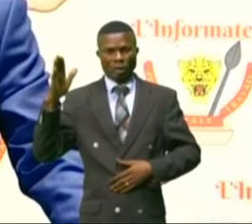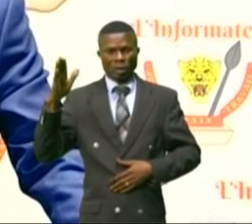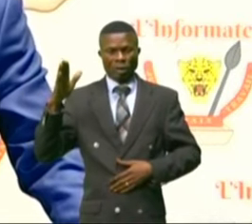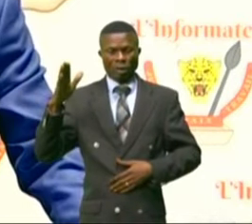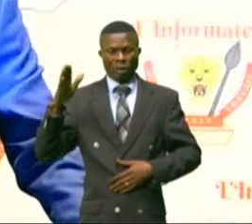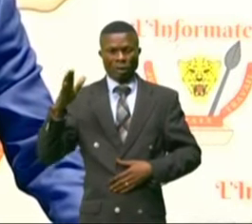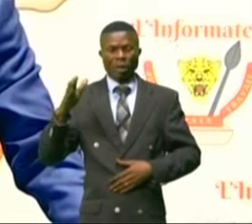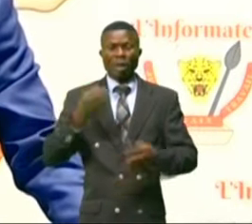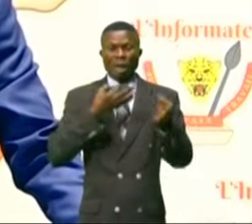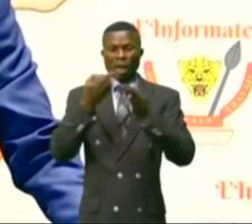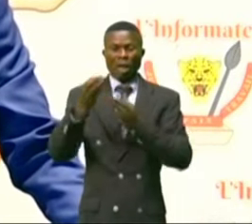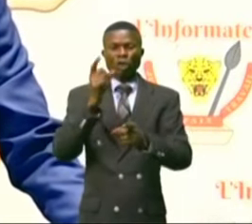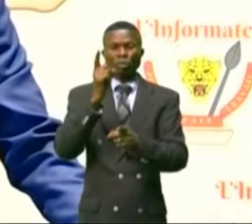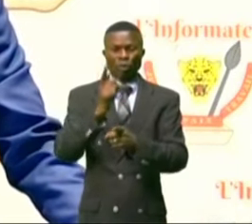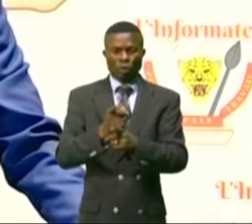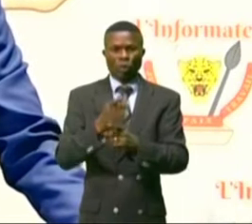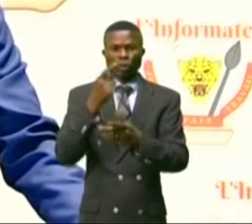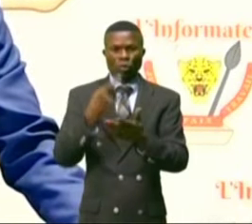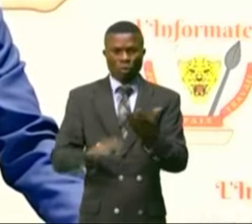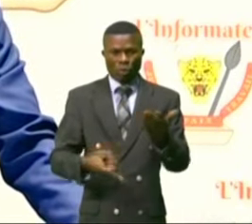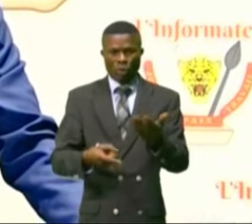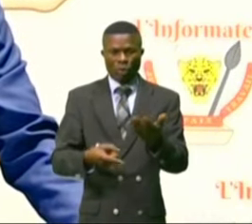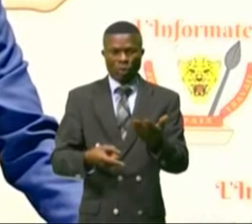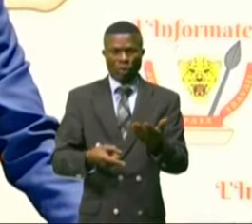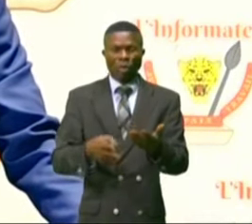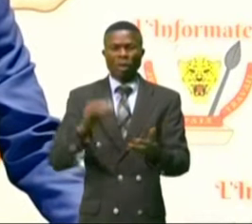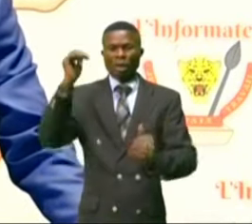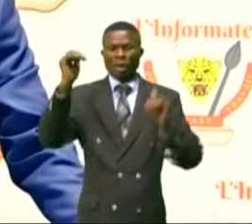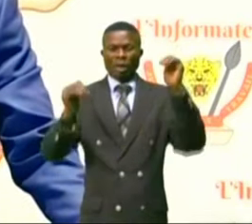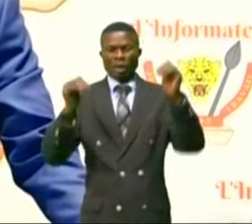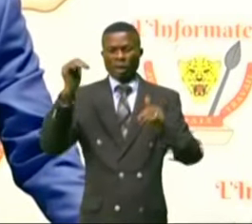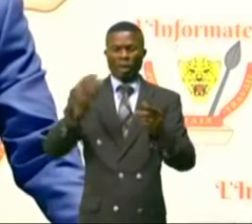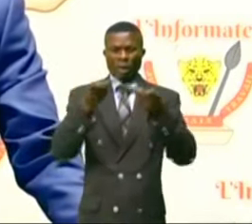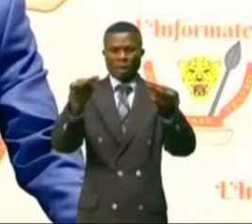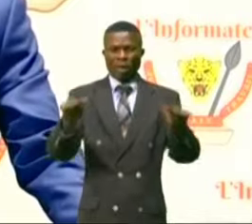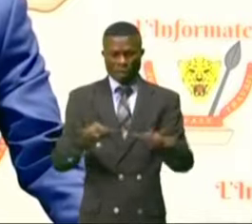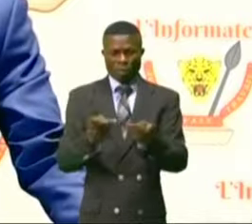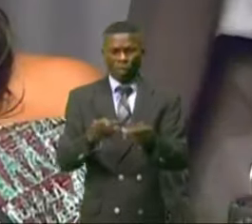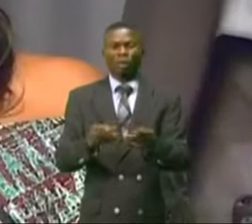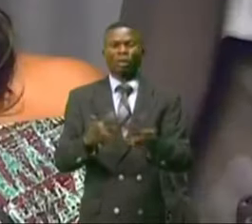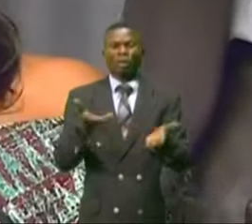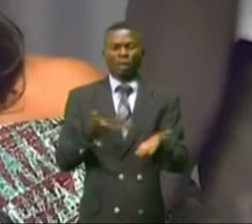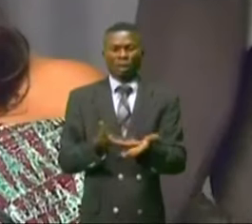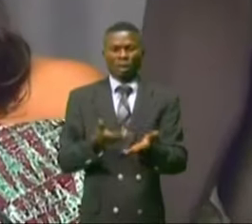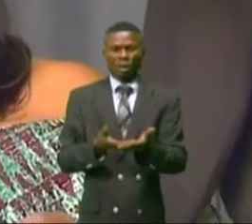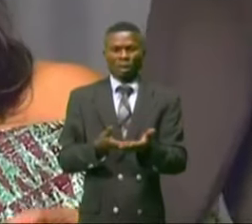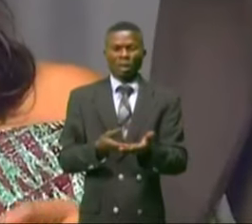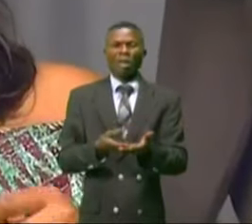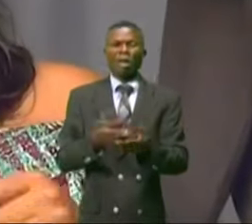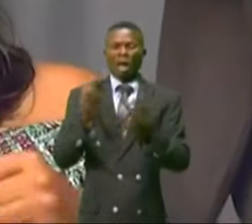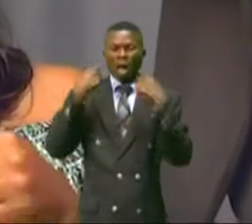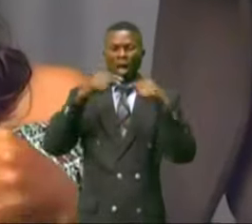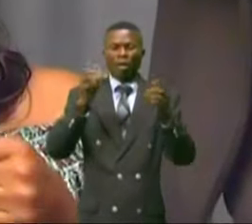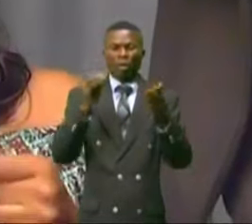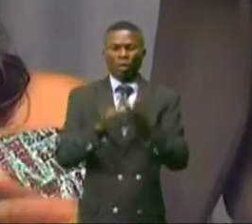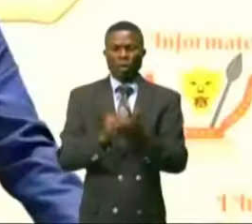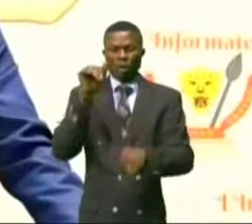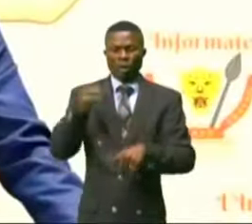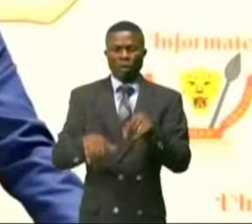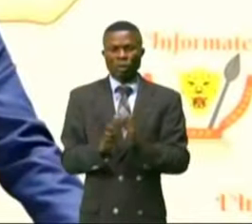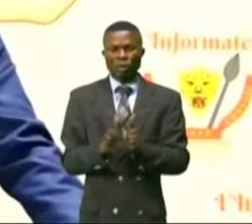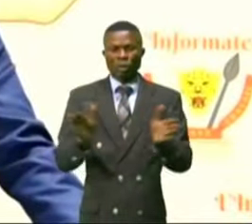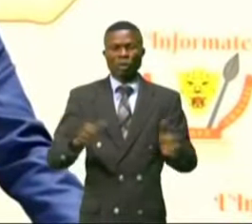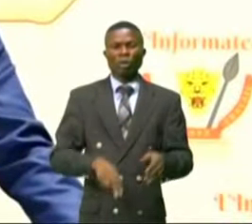en précisant notamment les équilibres par espace géographique. Pour rappel, le secrétaire général